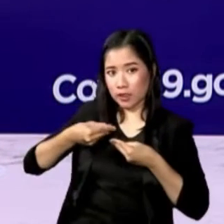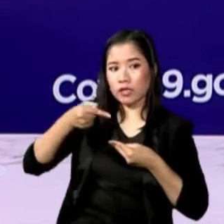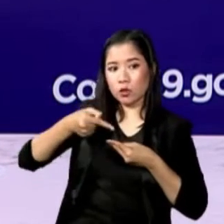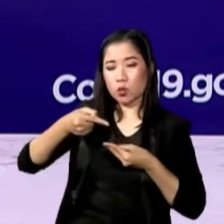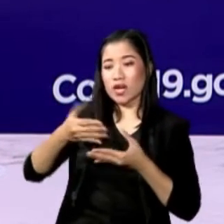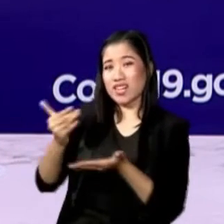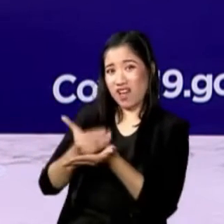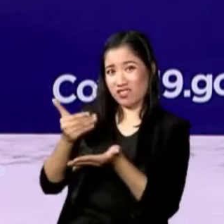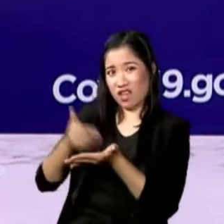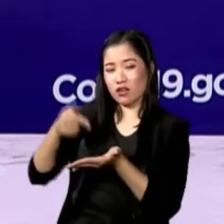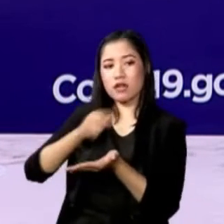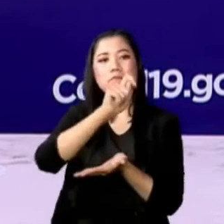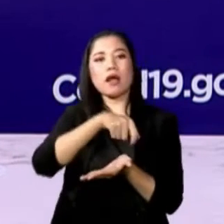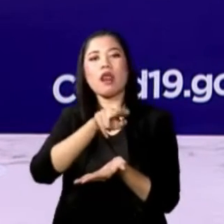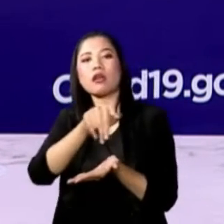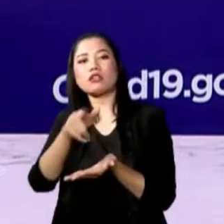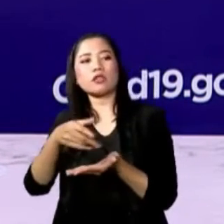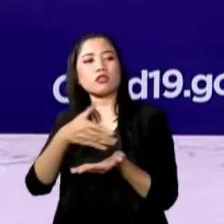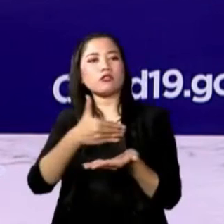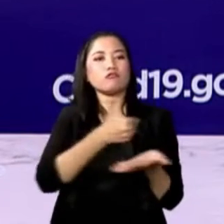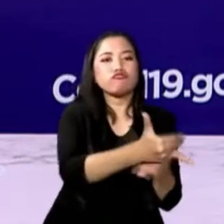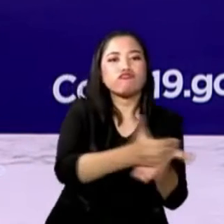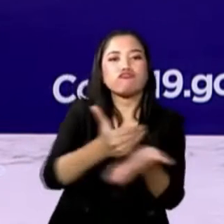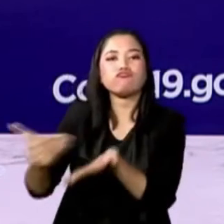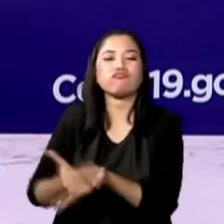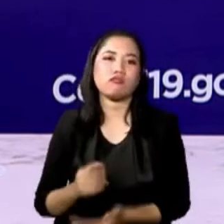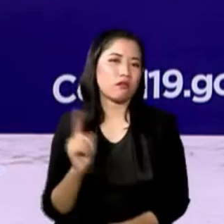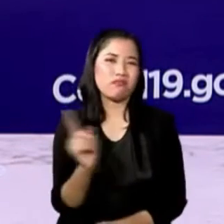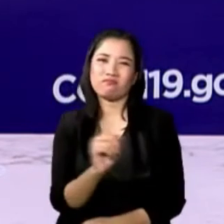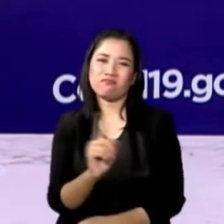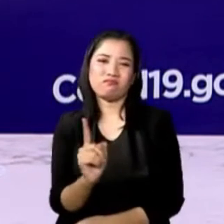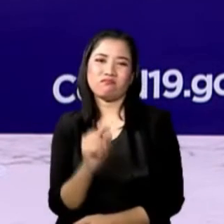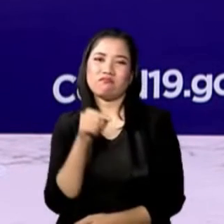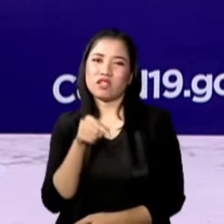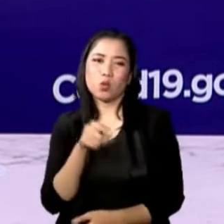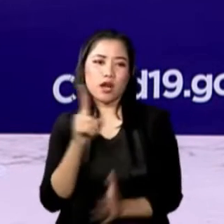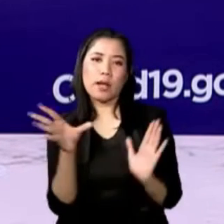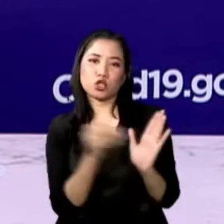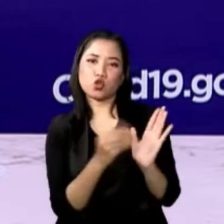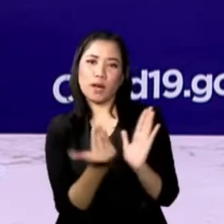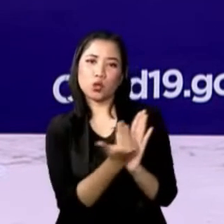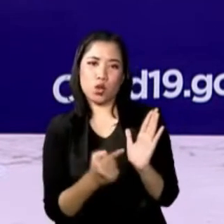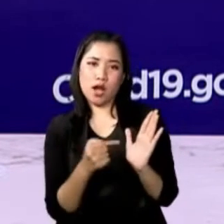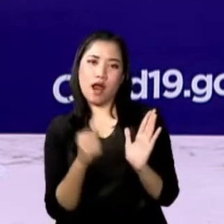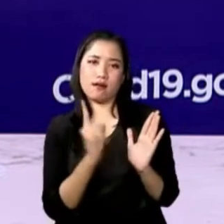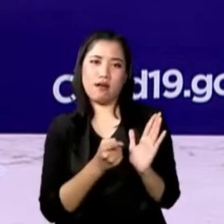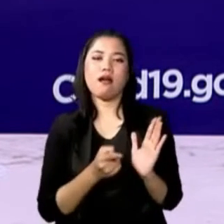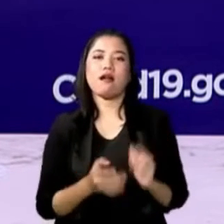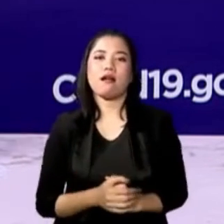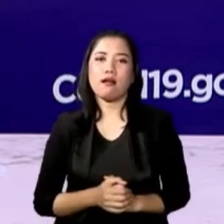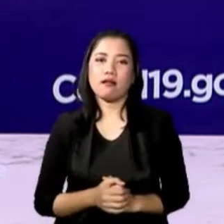dilarang menggunakan data pribadi penduduk dan atau data kependudukan melampaui batas kewenangannya.